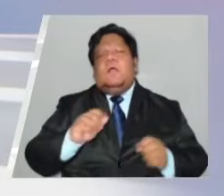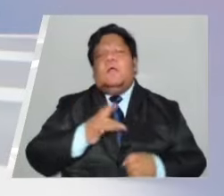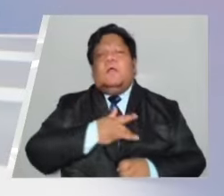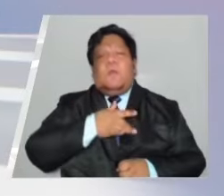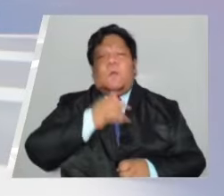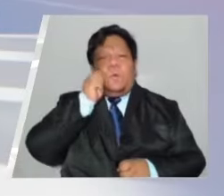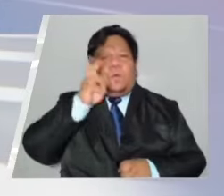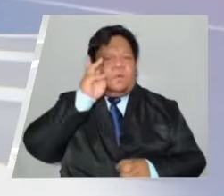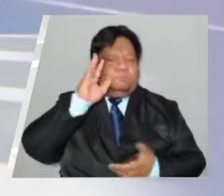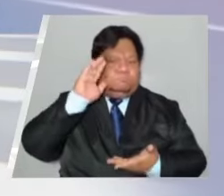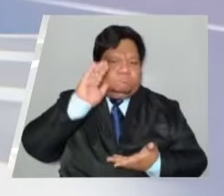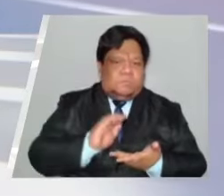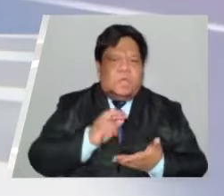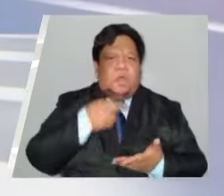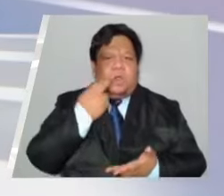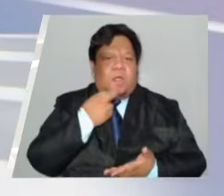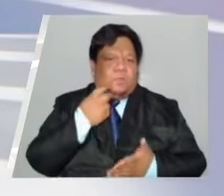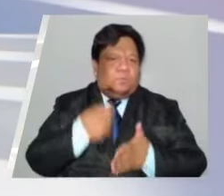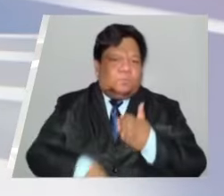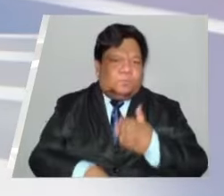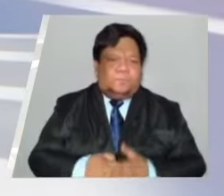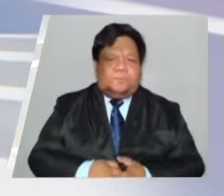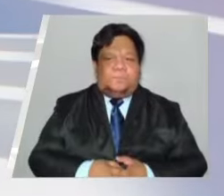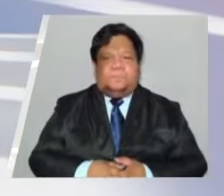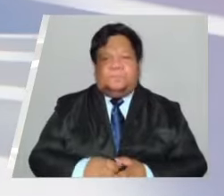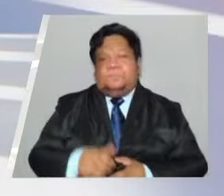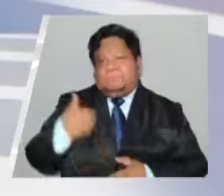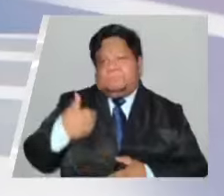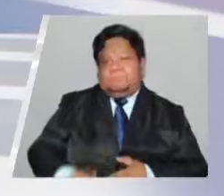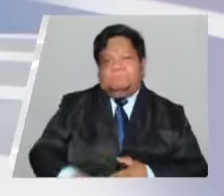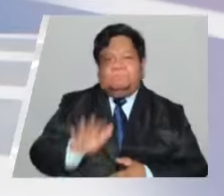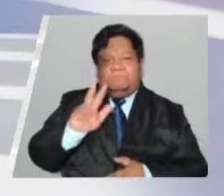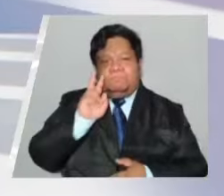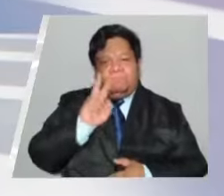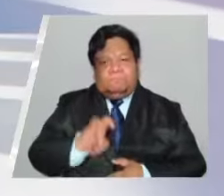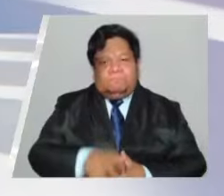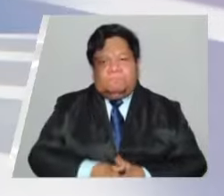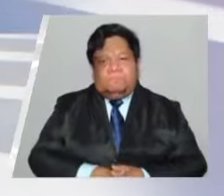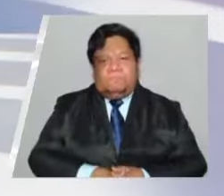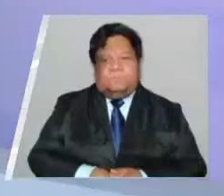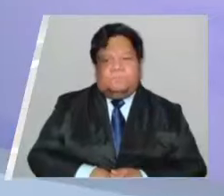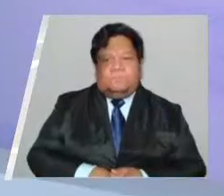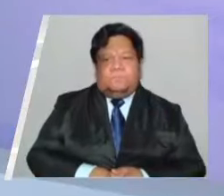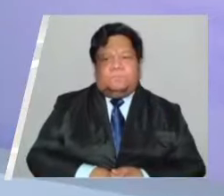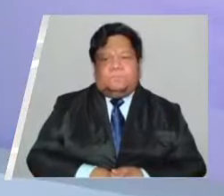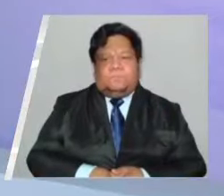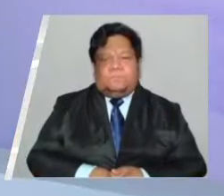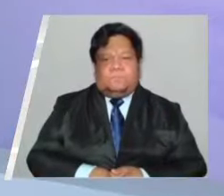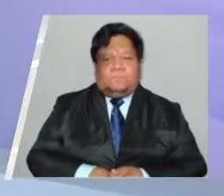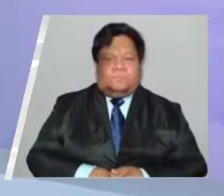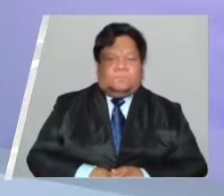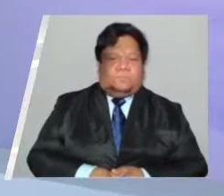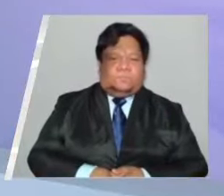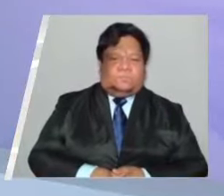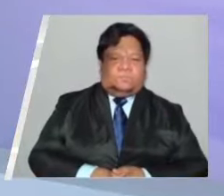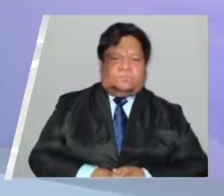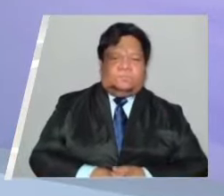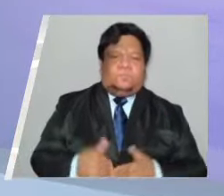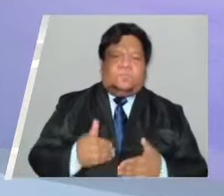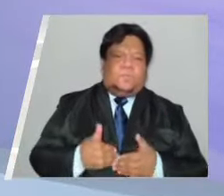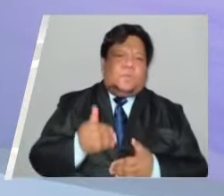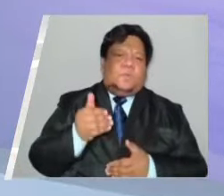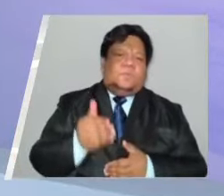bigas. Para sa GMA Integrated News, Salima Refra ng inyong saksi. Umabot sa 500 metro ang